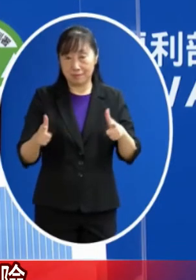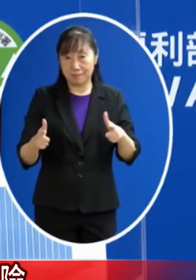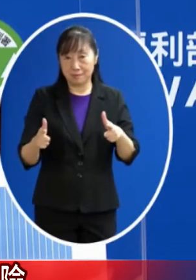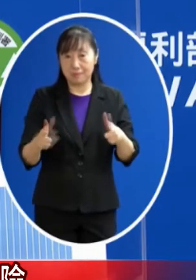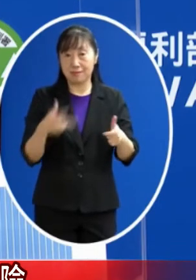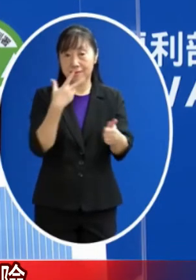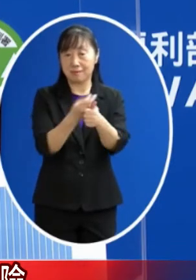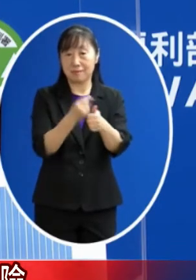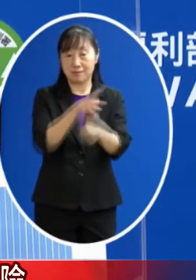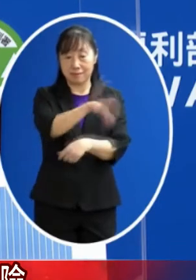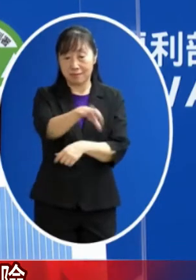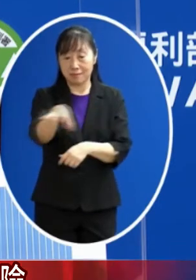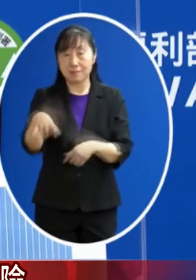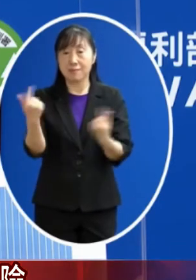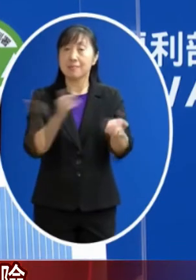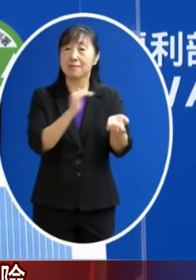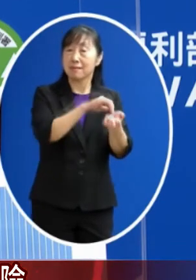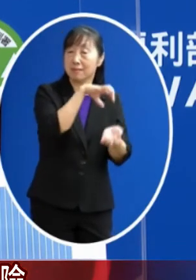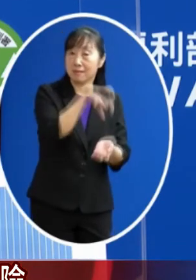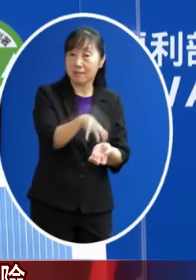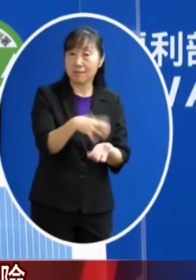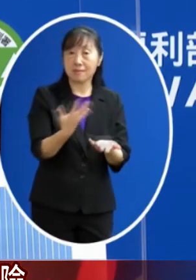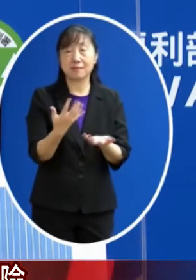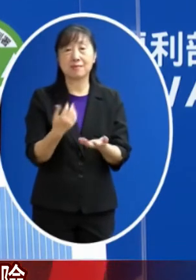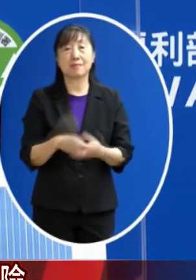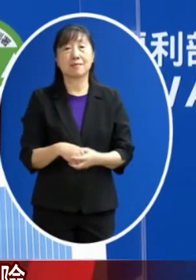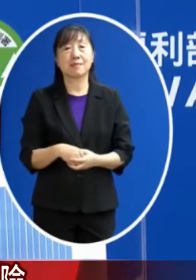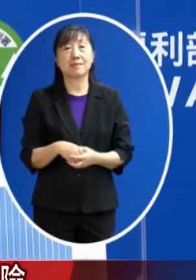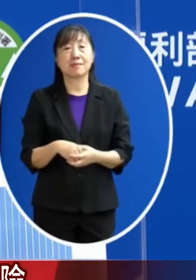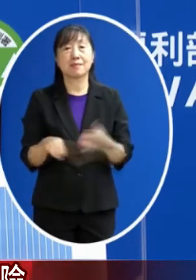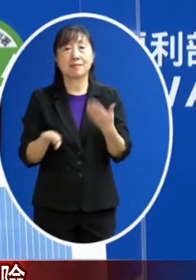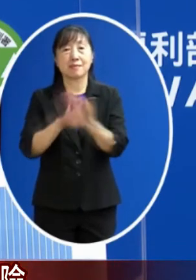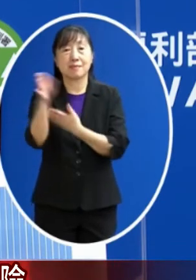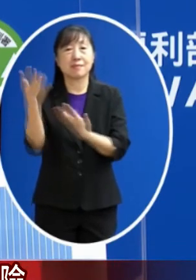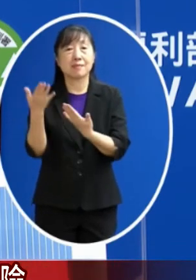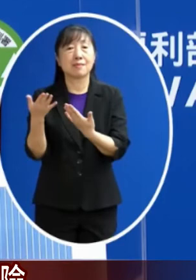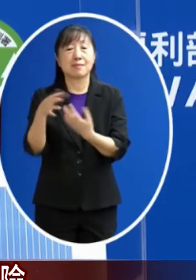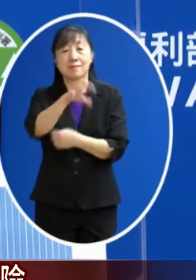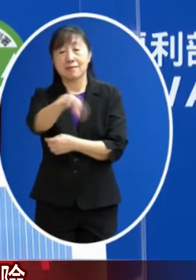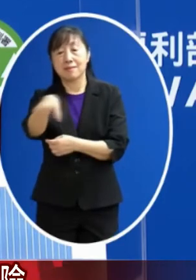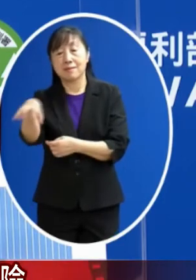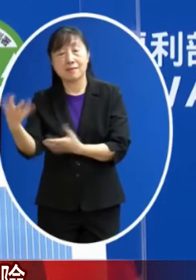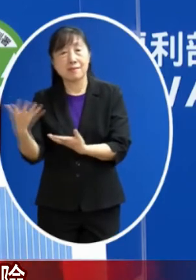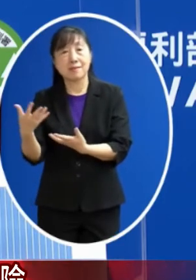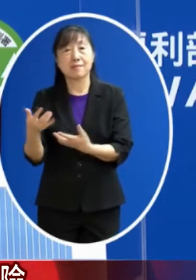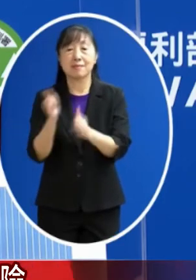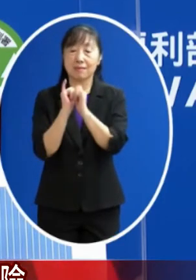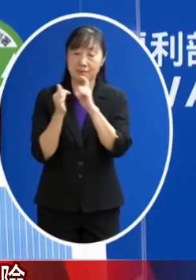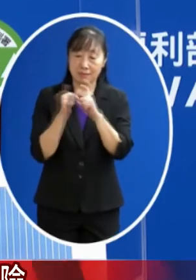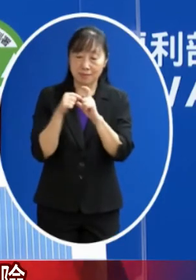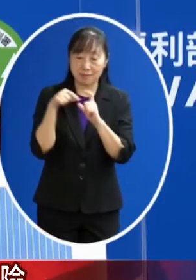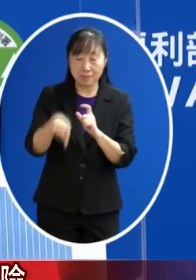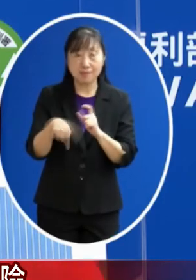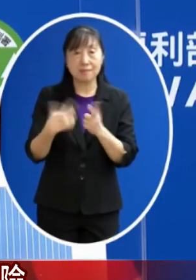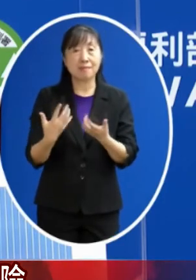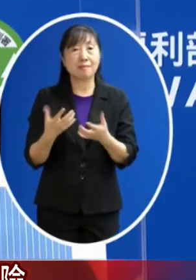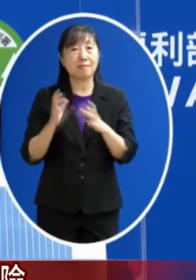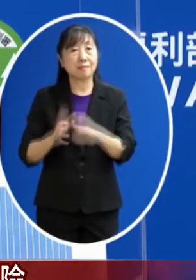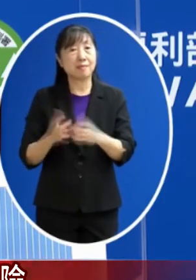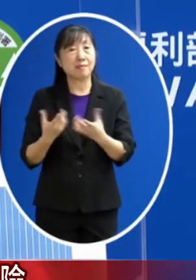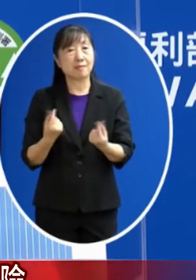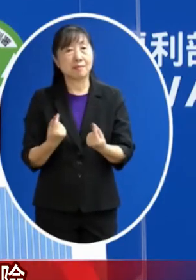接种的处所，不管是医疗机构或者是我们的外展的服务，或者在社区里面的设